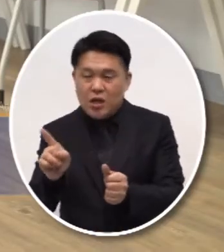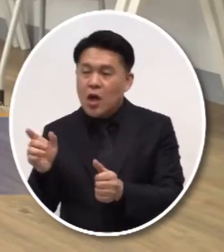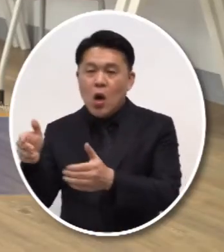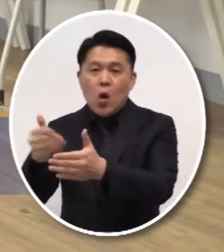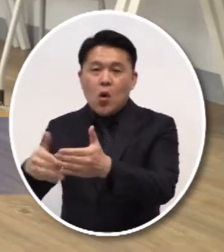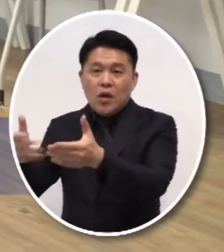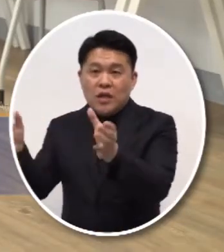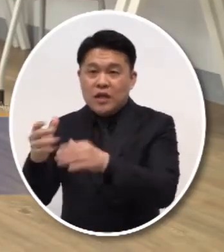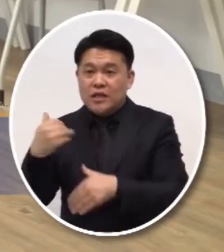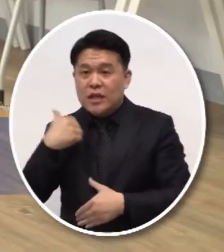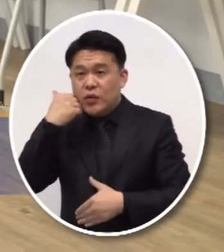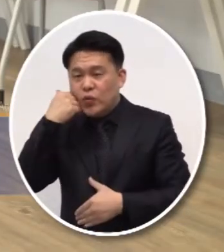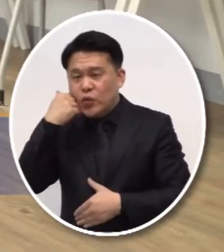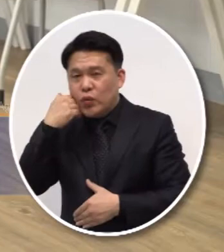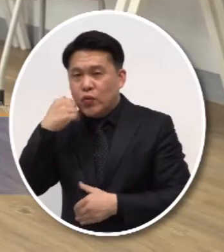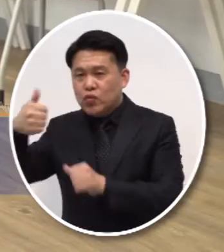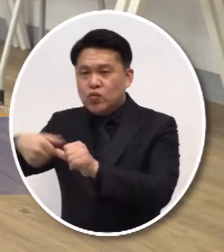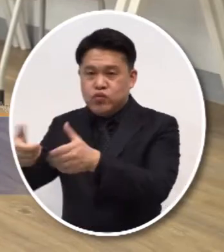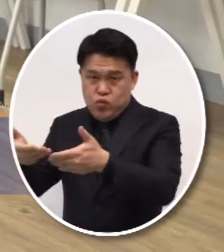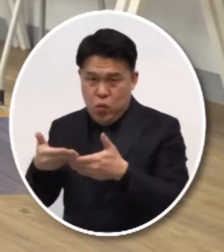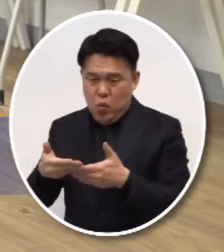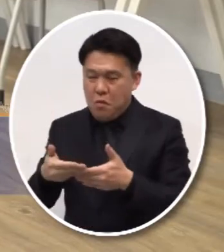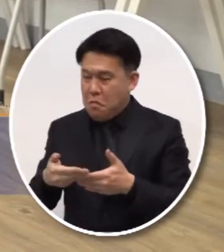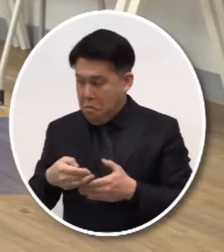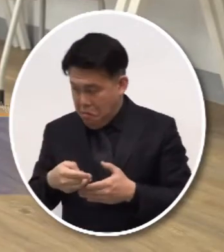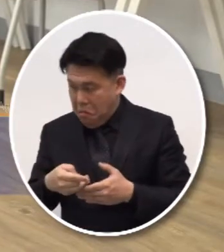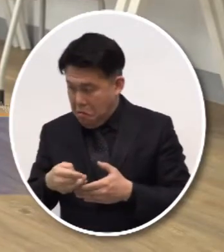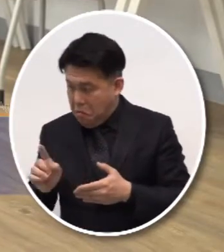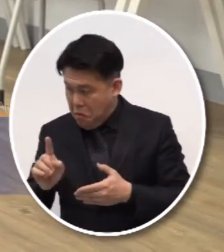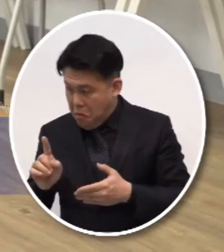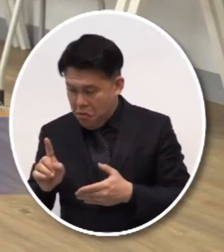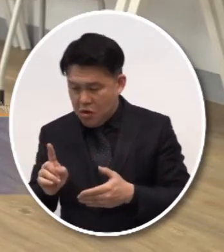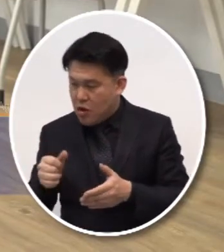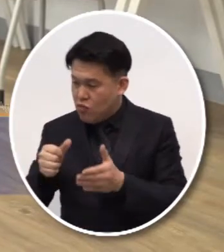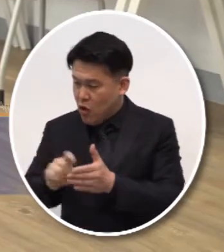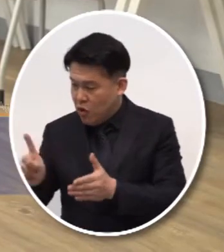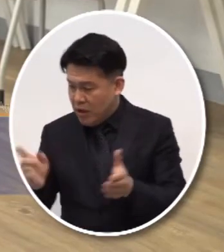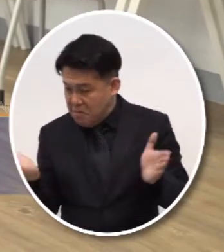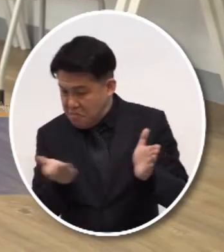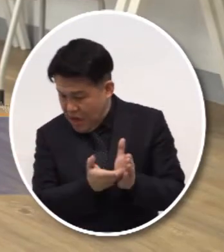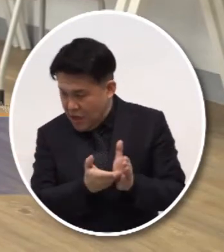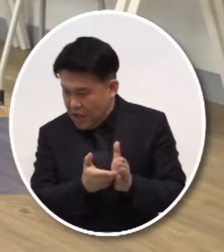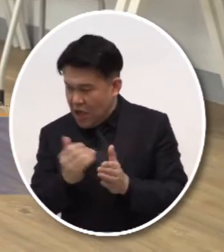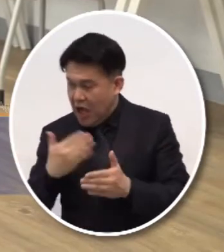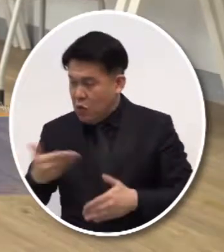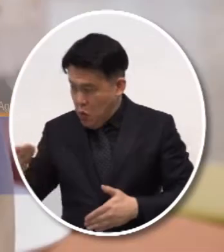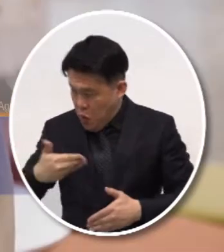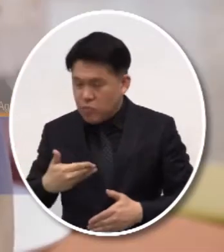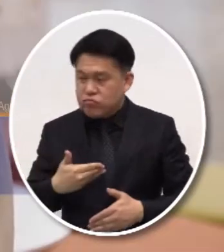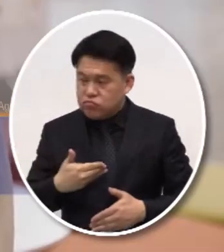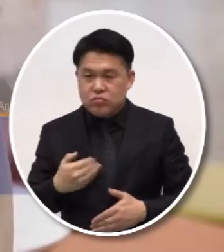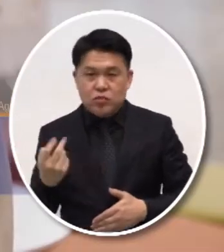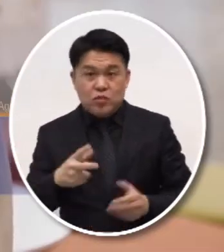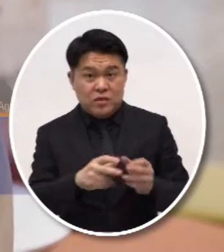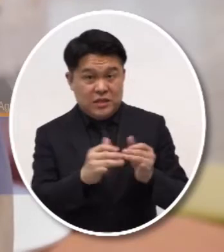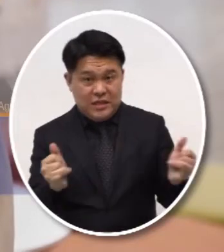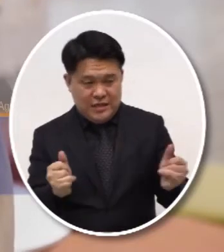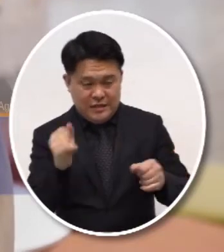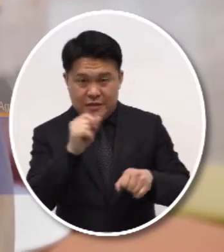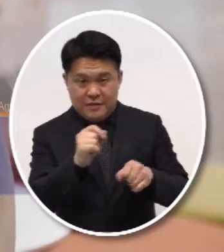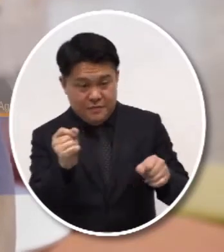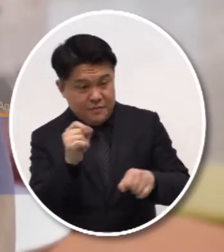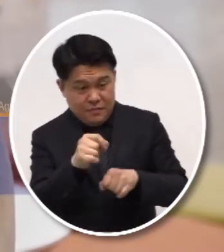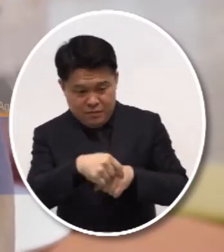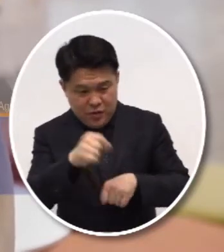공단 담당자께서 자문을 구해줍니다. 그래서 어떤 보조기구가 적합한지에 대해서 소개도 해주시고요. 장애인 구성원에